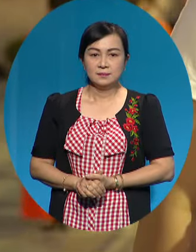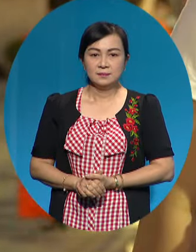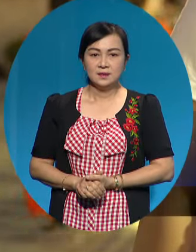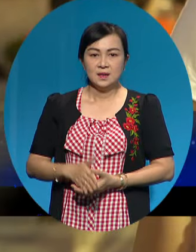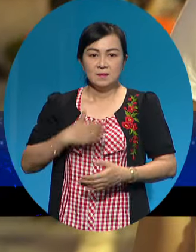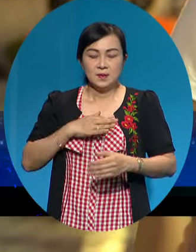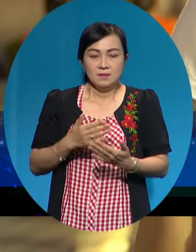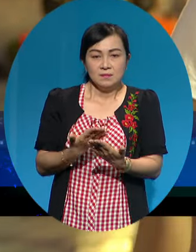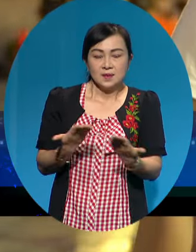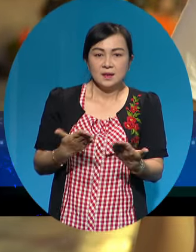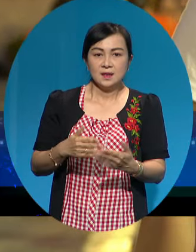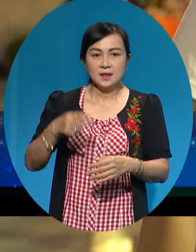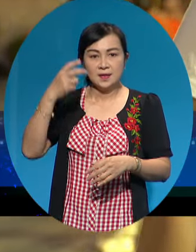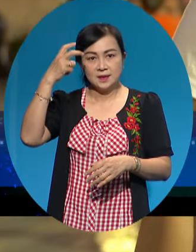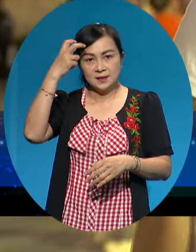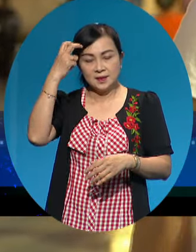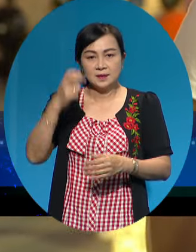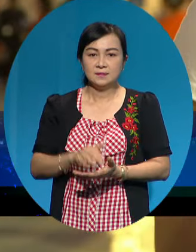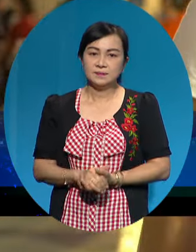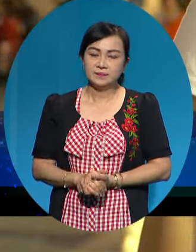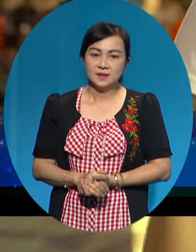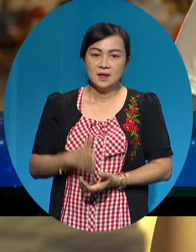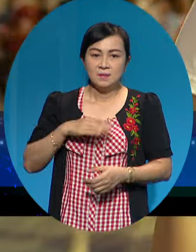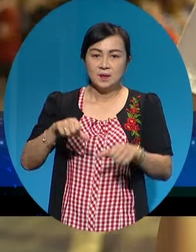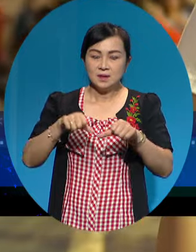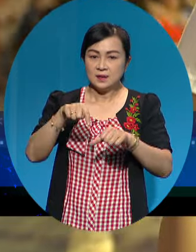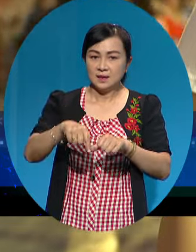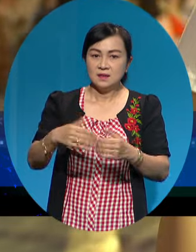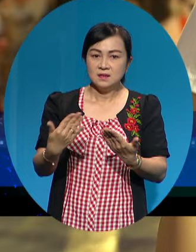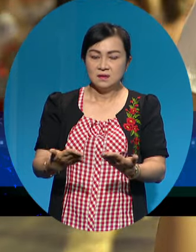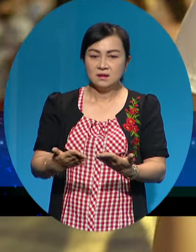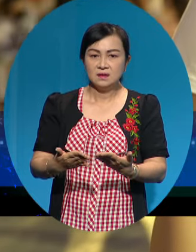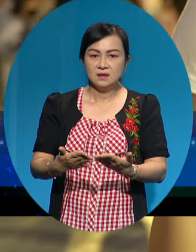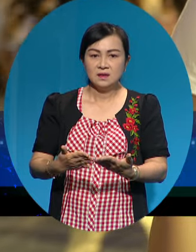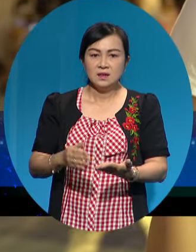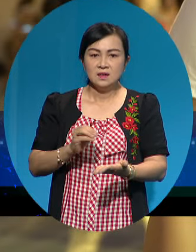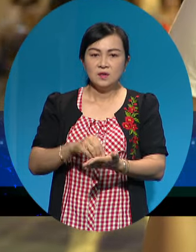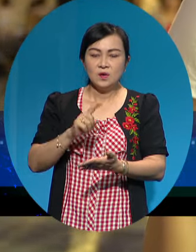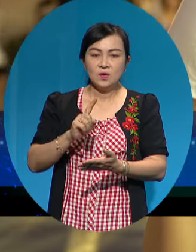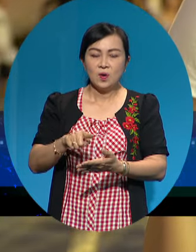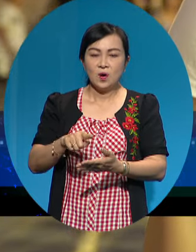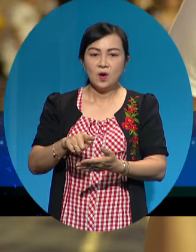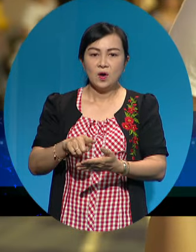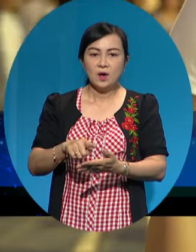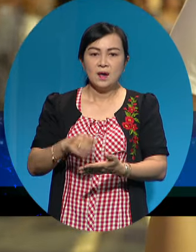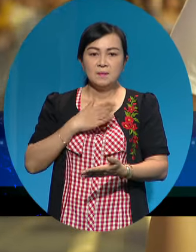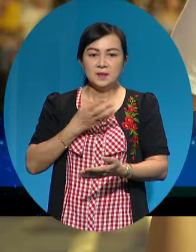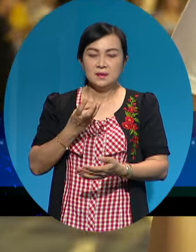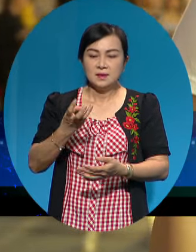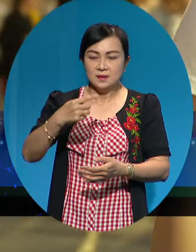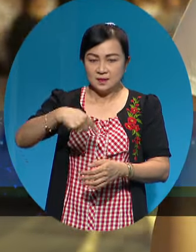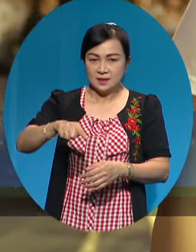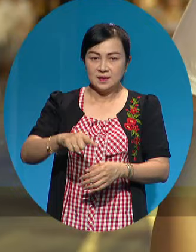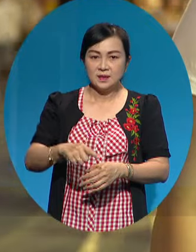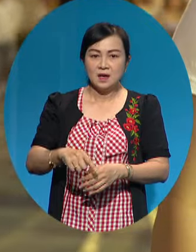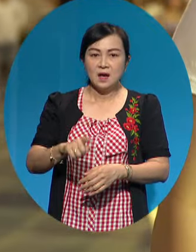cho mình rất là bất ngờ về Tây Ninh của mình luôn á. Thật ra là mình ở trên núi Bà nhưng mà từ hồi chưa có làm đỉnh Vân Sơn á là mình ít đi lắm.